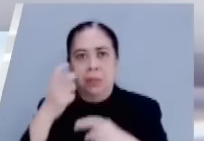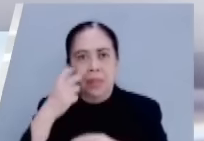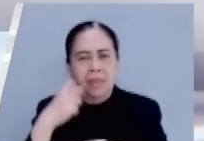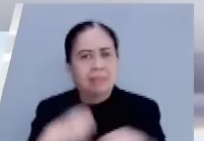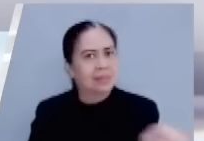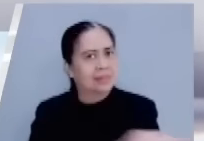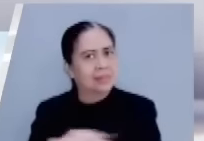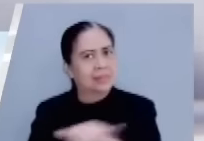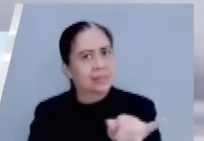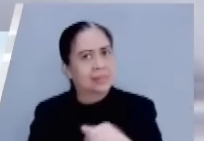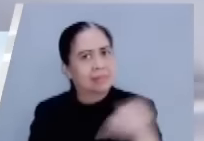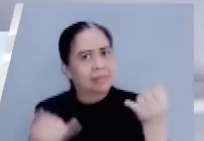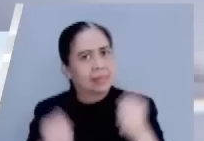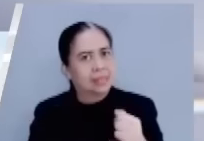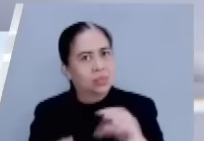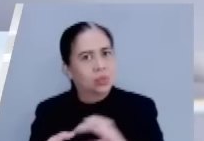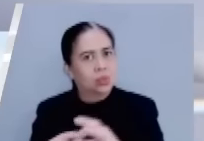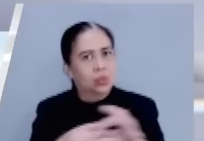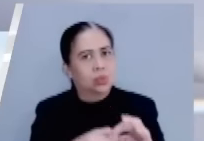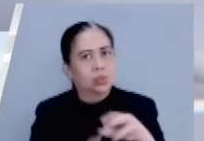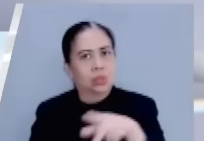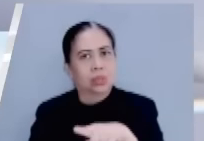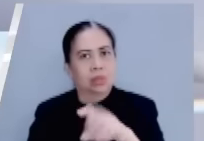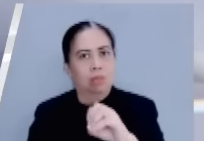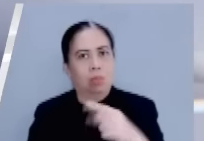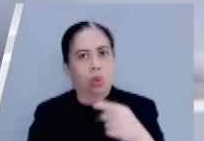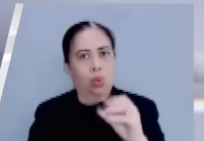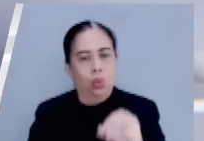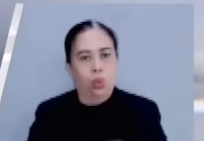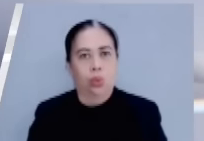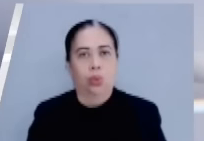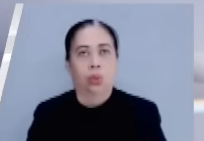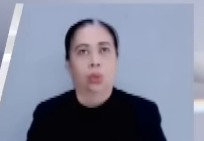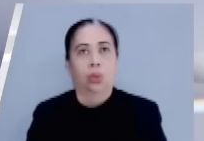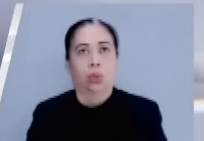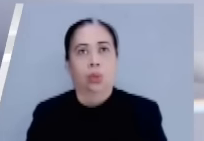isyong iniuugnay sa mga pogo. Kuhari.